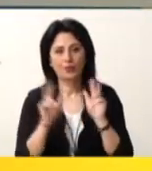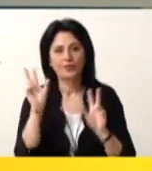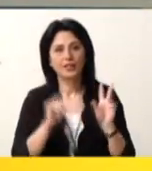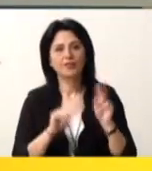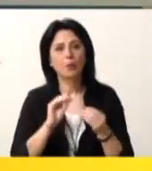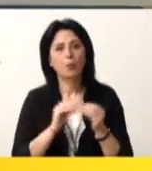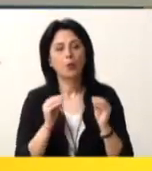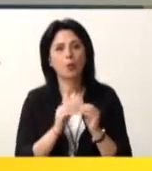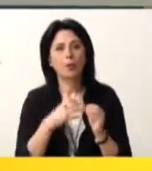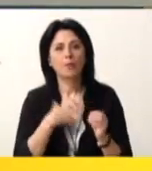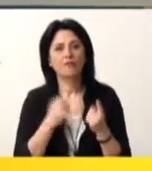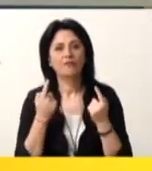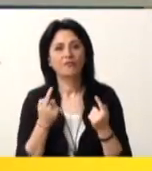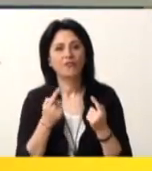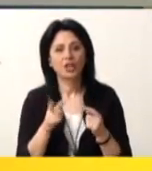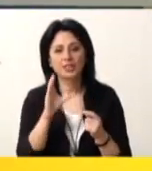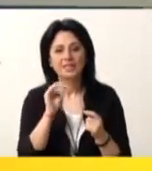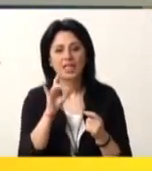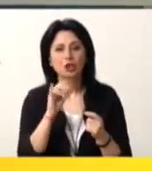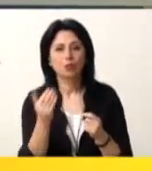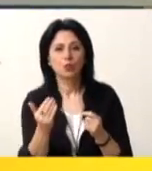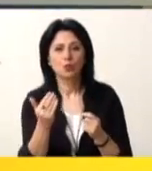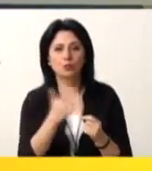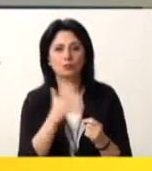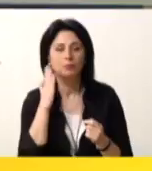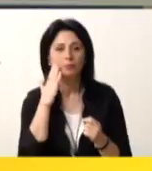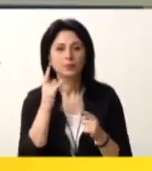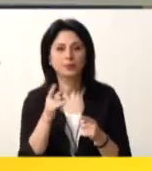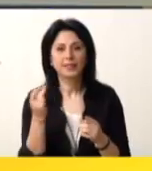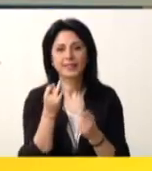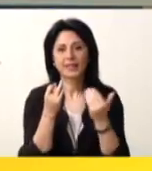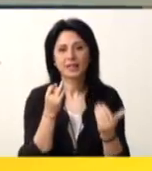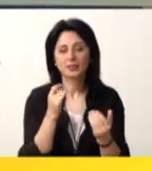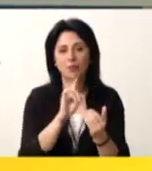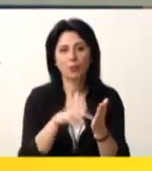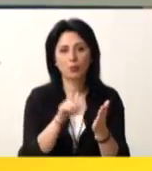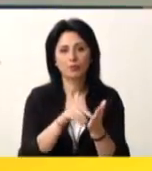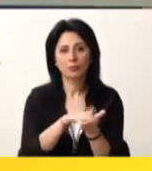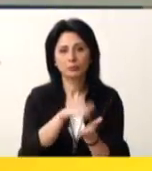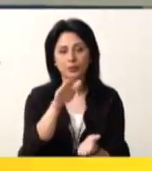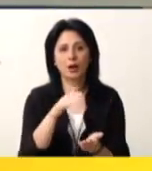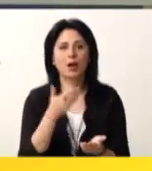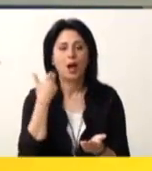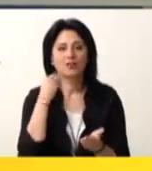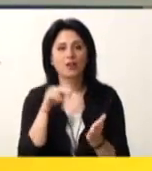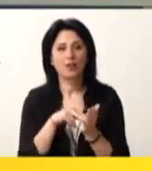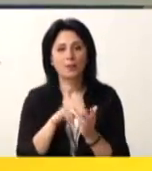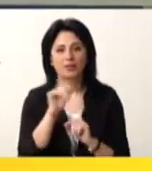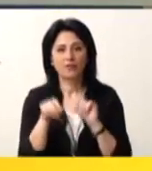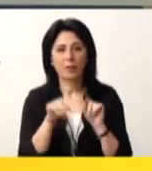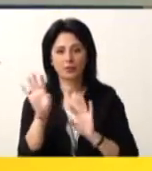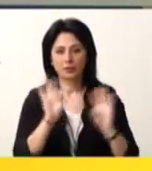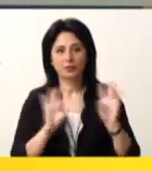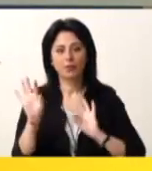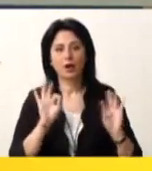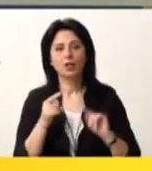ვითვალისწინებთ პრობლემის აქტუალობას კავშირს სეზონთან და რაც მთავარია თქვენს ინტერესს და ამ ინტერესს ძალიან ადვილად ვაფასებთ იმ კითხვებით, რომელსაც